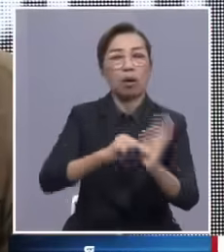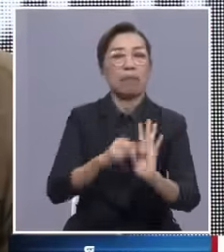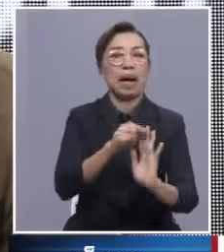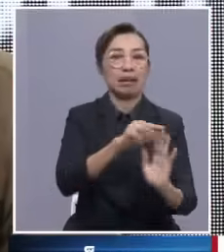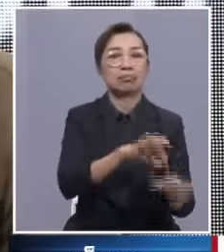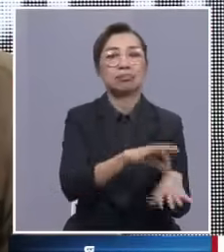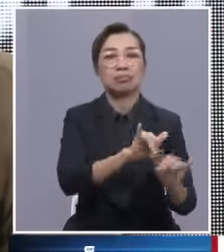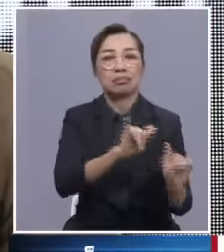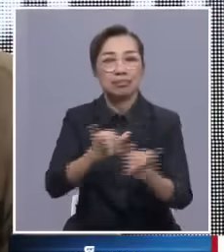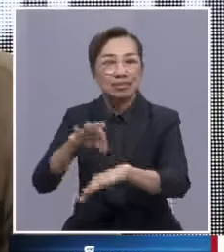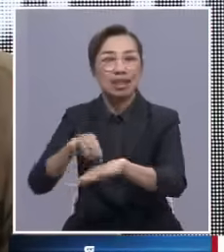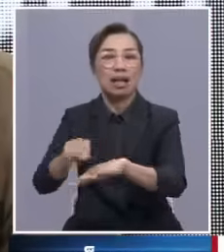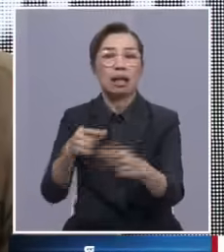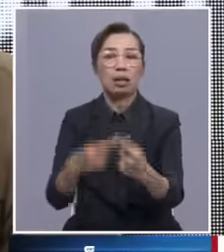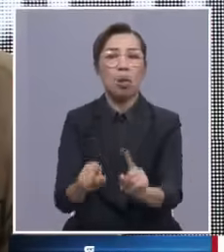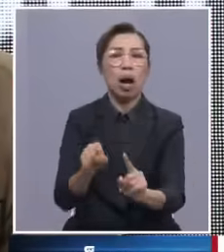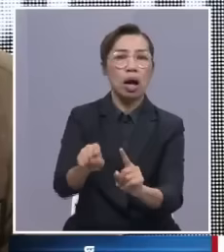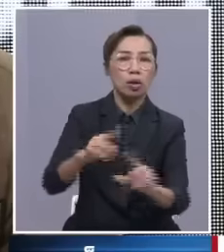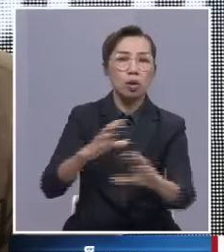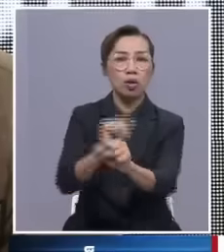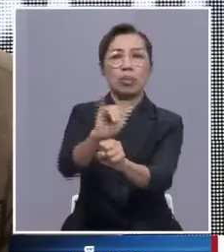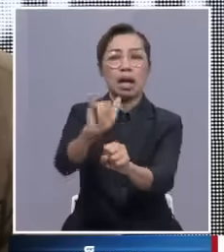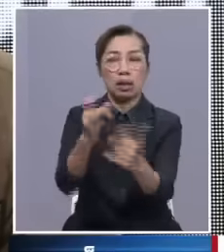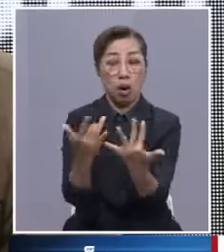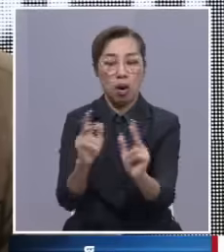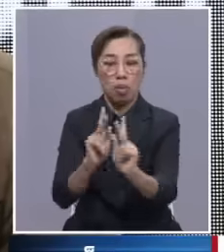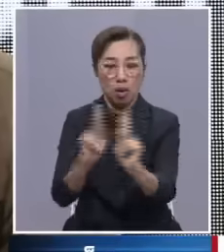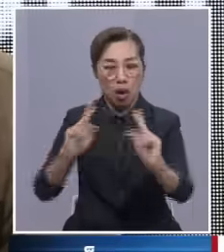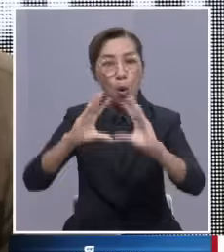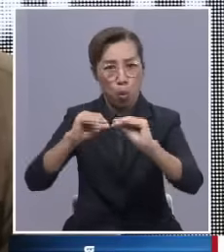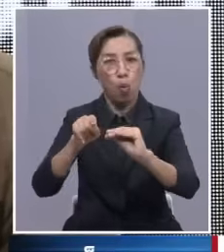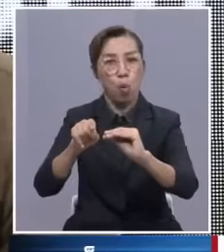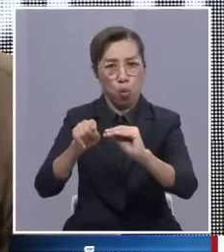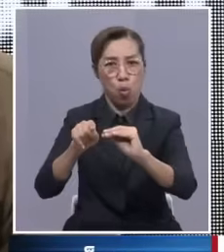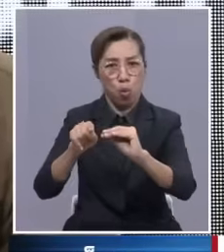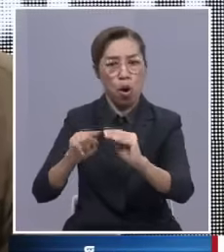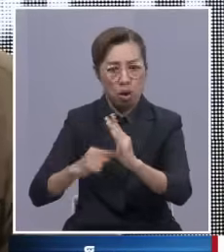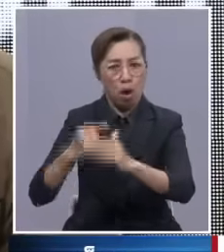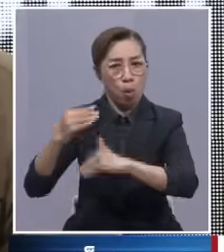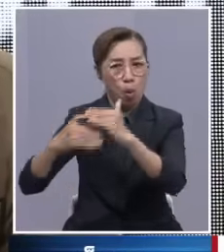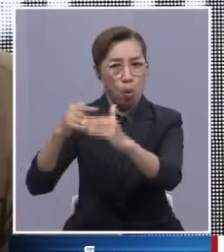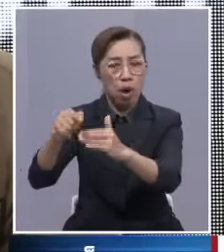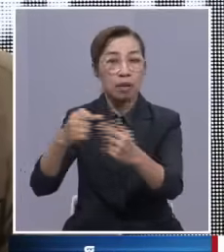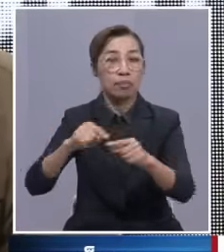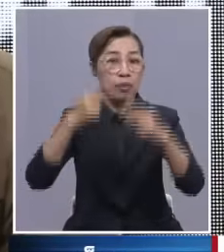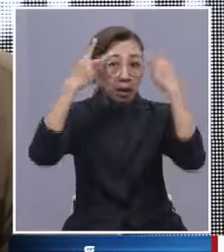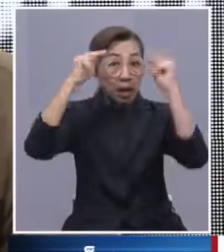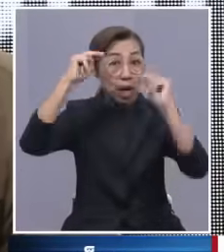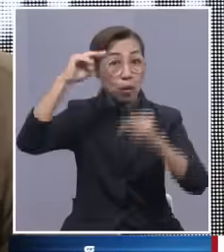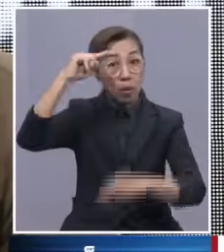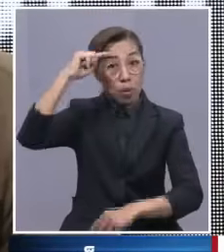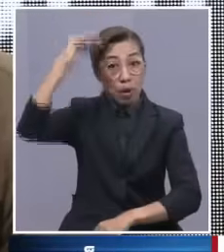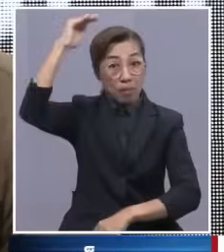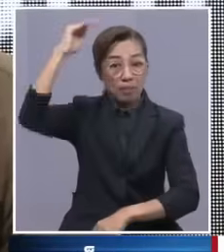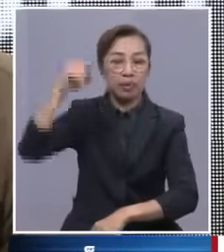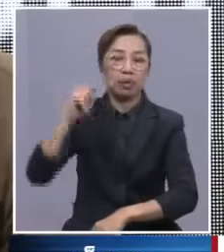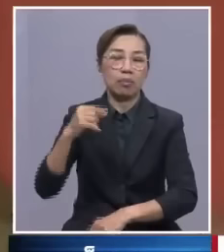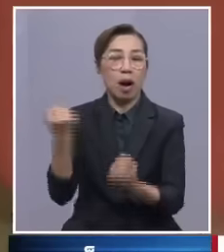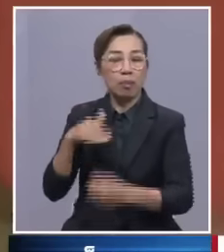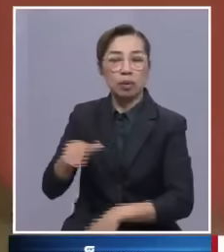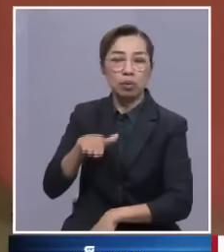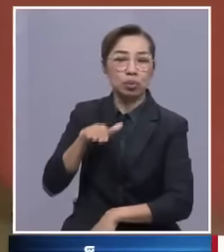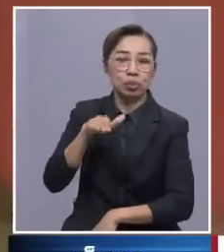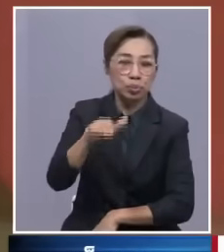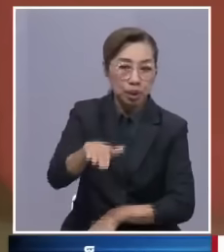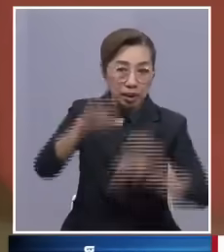ราะการประชุมเริ่มไปแล้วใช่ไหมฮะ ครับการประชุมเริ่มแล้วฮะและทันทีที่นายกรัฐมนตรีเดินทางมาถึงเนี่ยผู้สื่อข่าวก็ได้ถามนะฮ